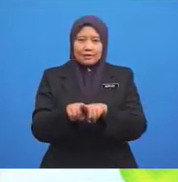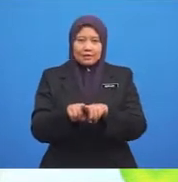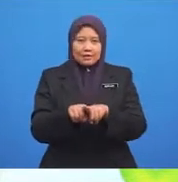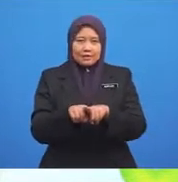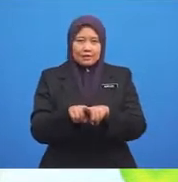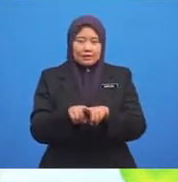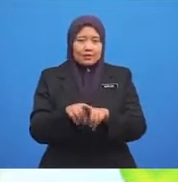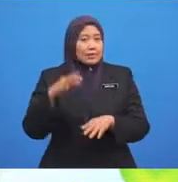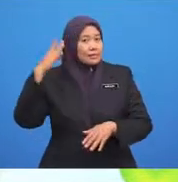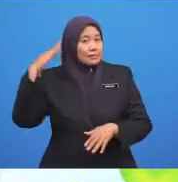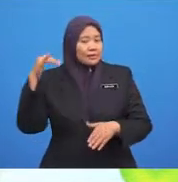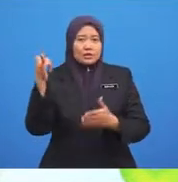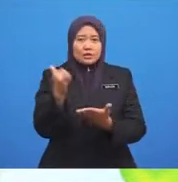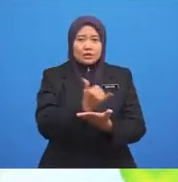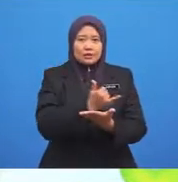syair ini.